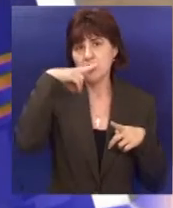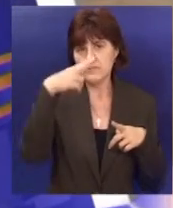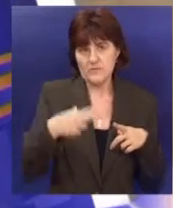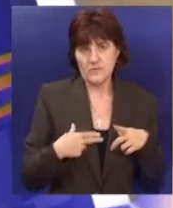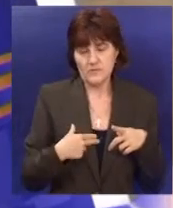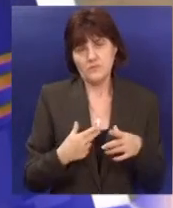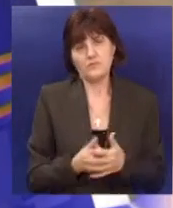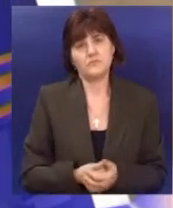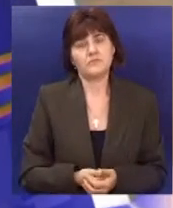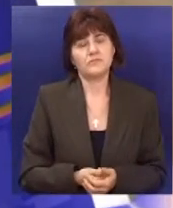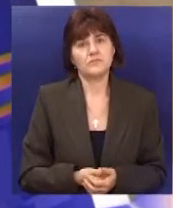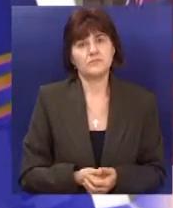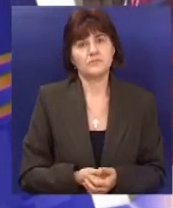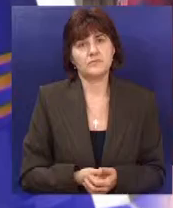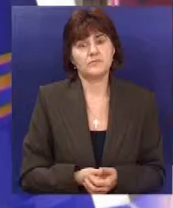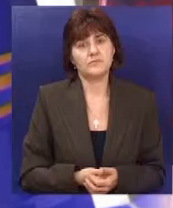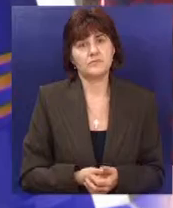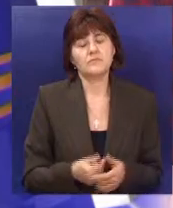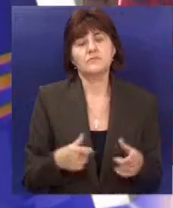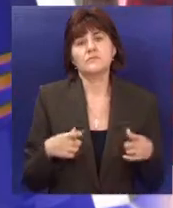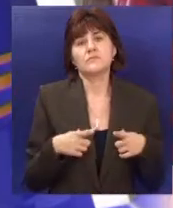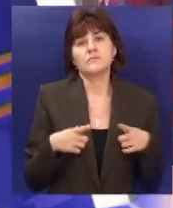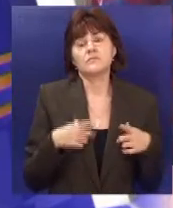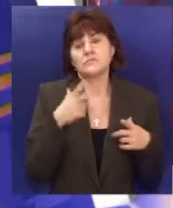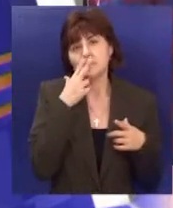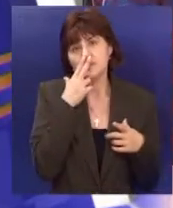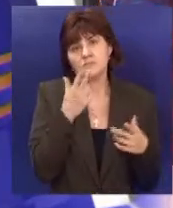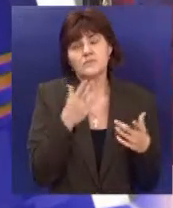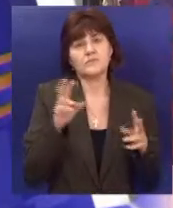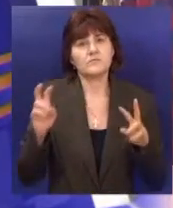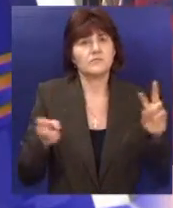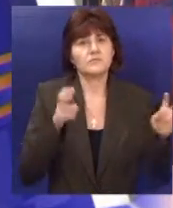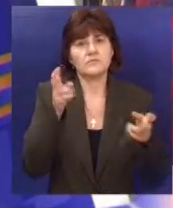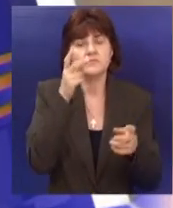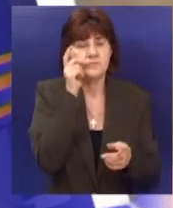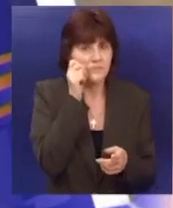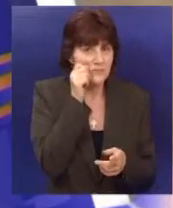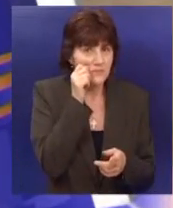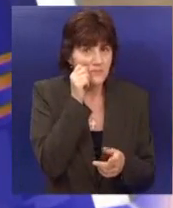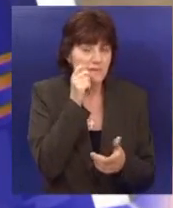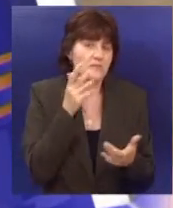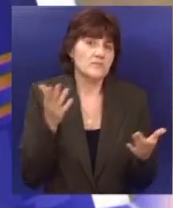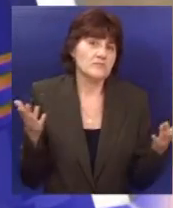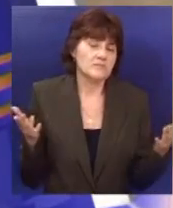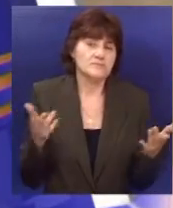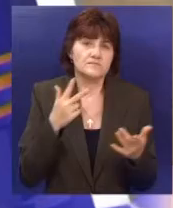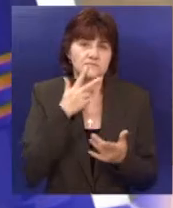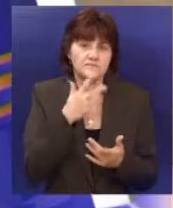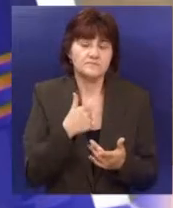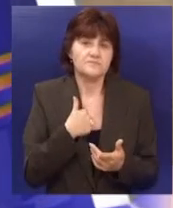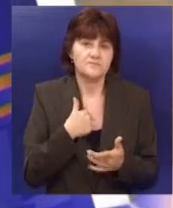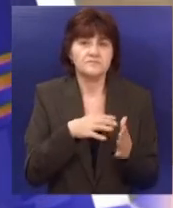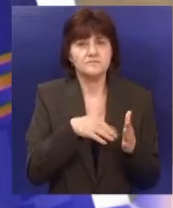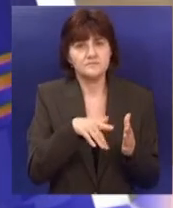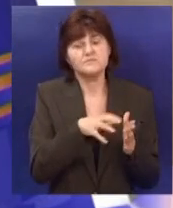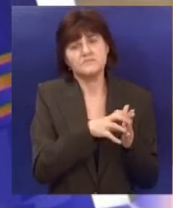odgovor od nadležnih. Čekamo od mesne zajednice da sazove zbor građana. Ako oni ne sazove zbor